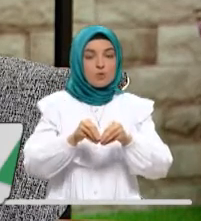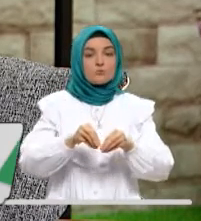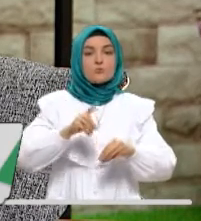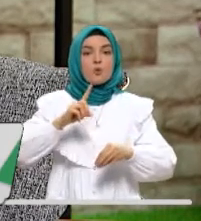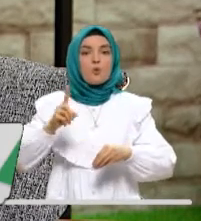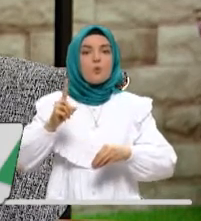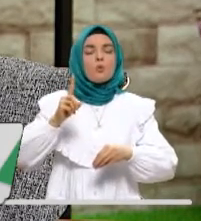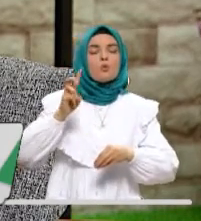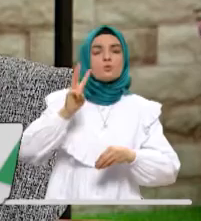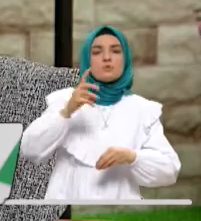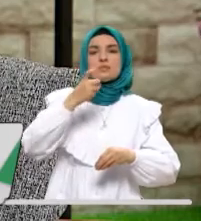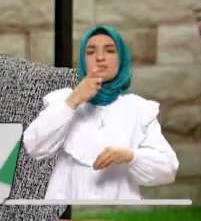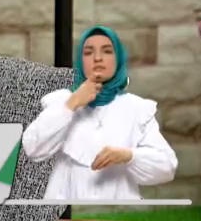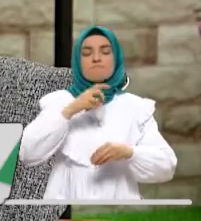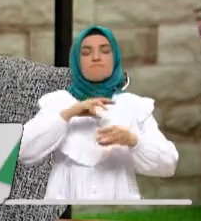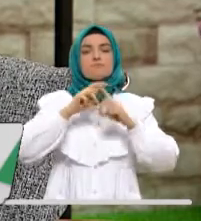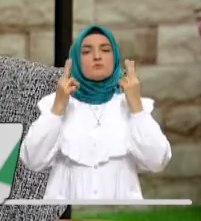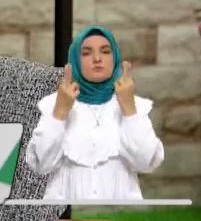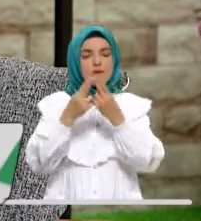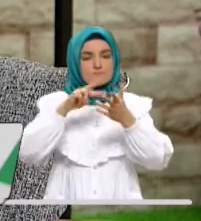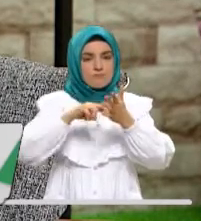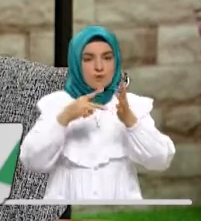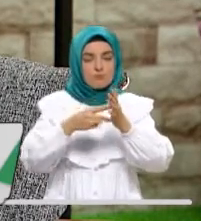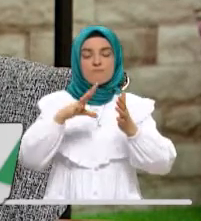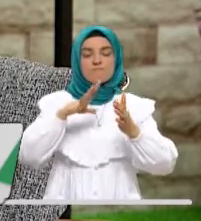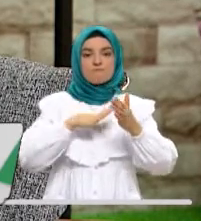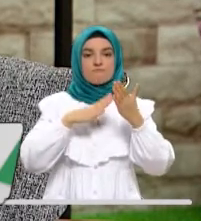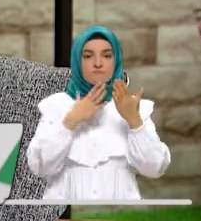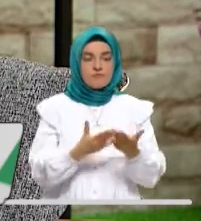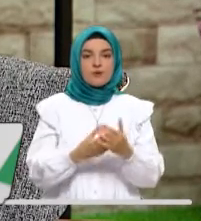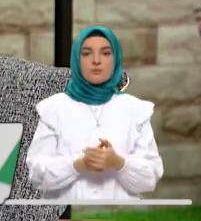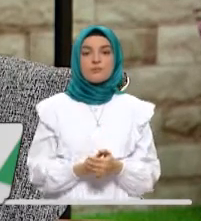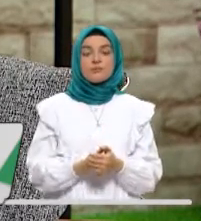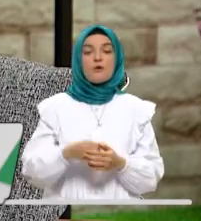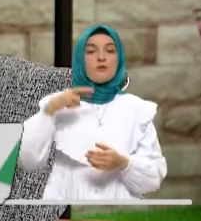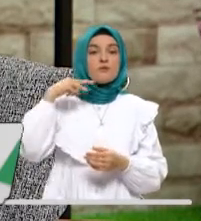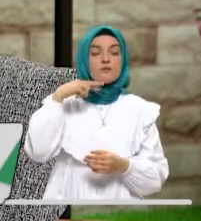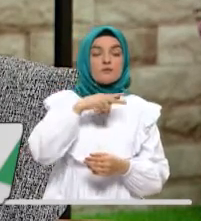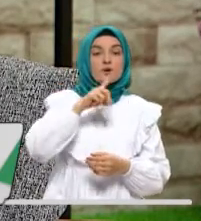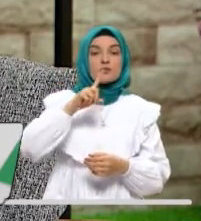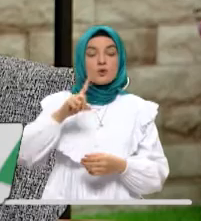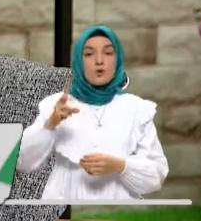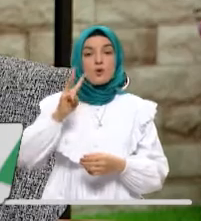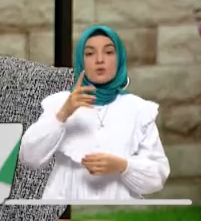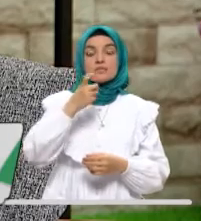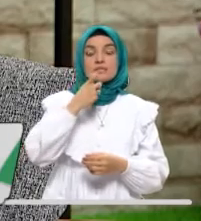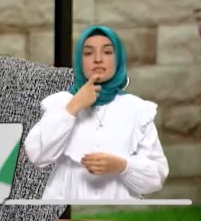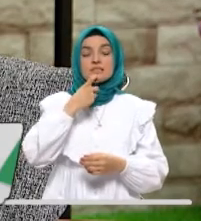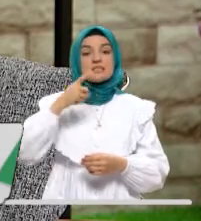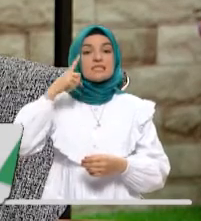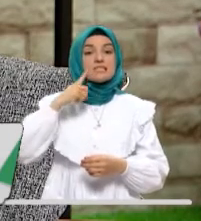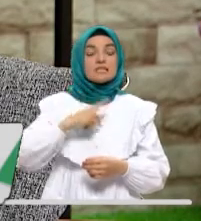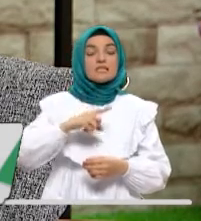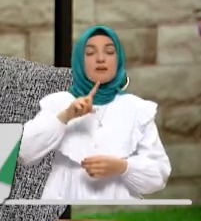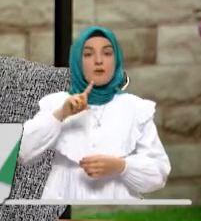dünyaya hükmedebilmiş. 14. yüzyılda 18. yüzyıl arası. Fransa 13 yıl, İngiltere toplamda 28 yıl ama